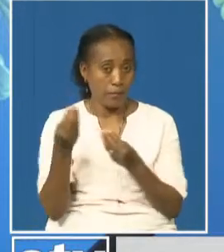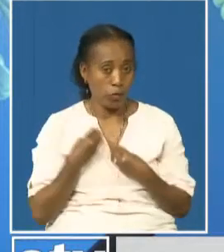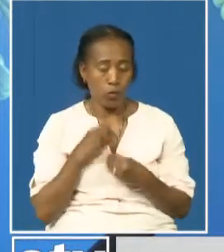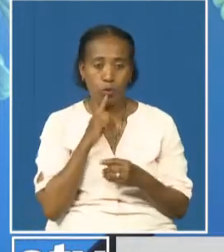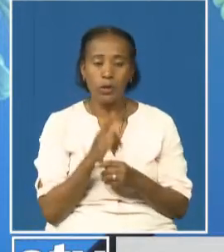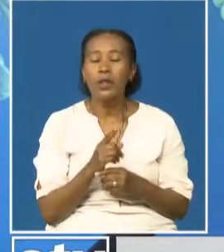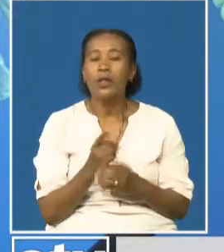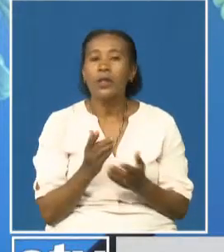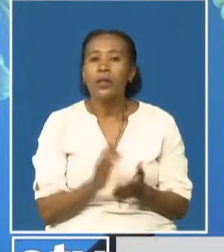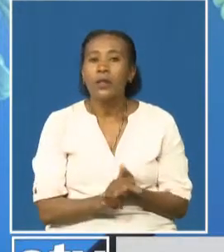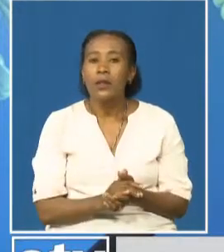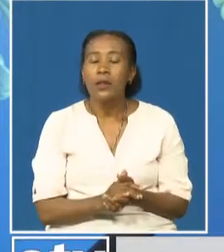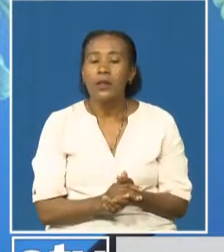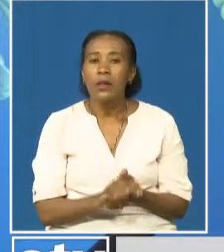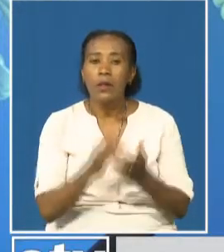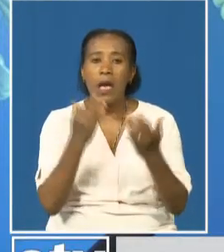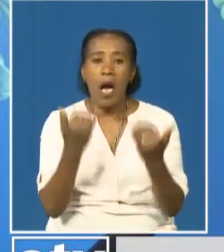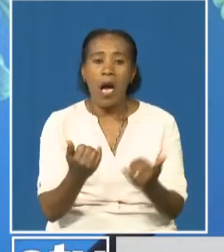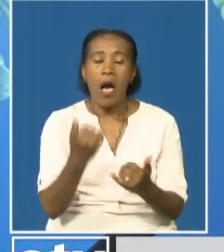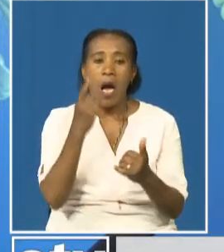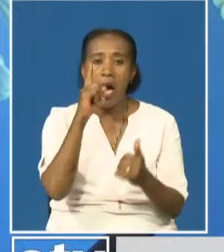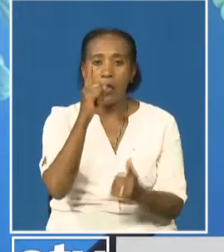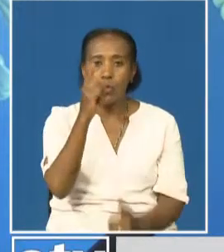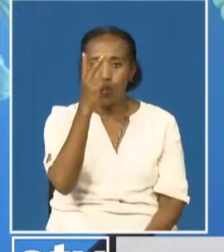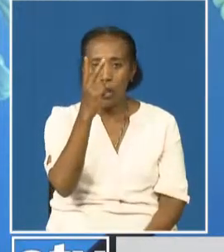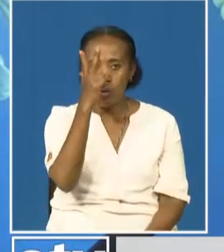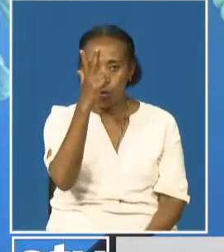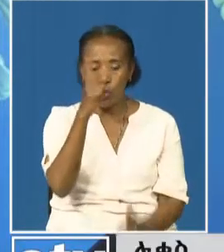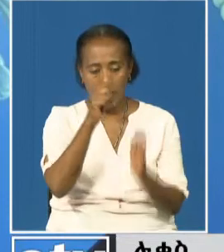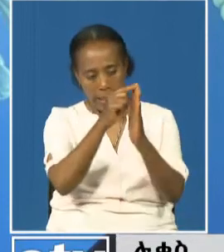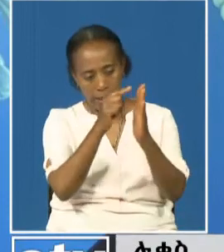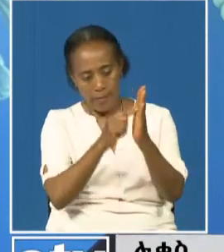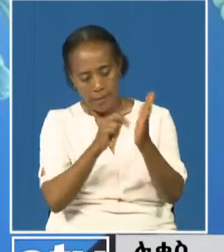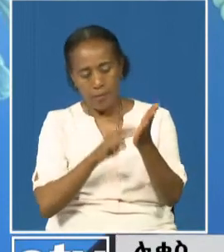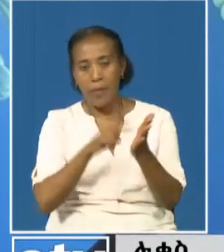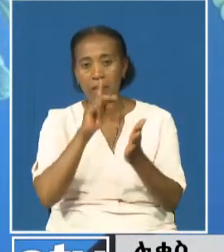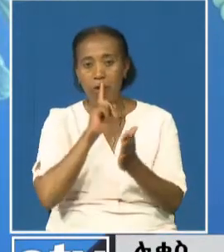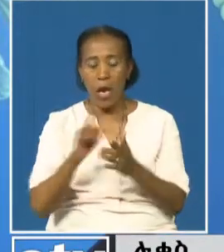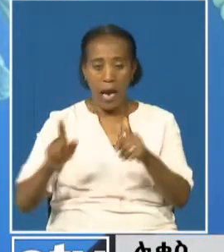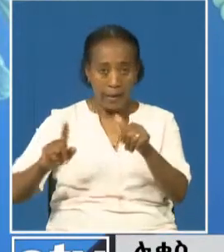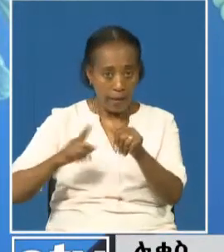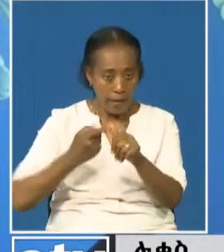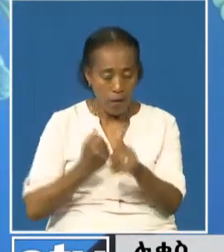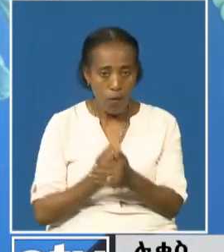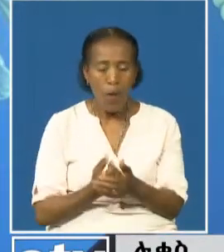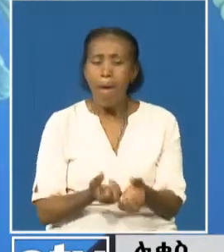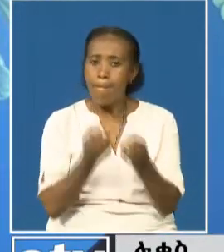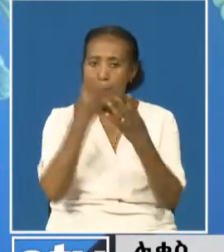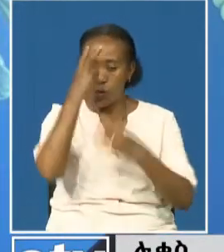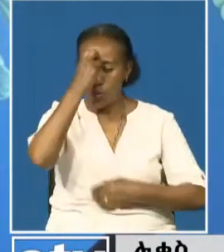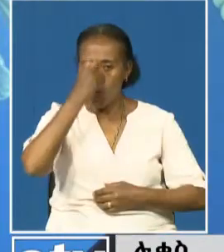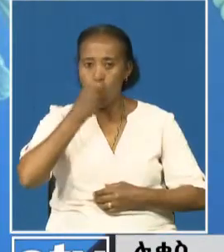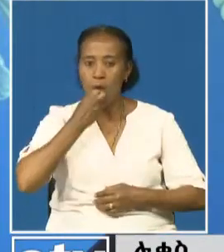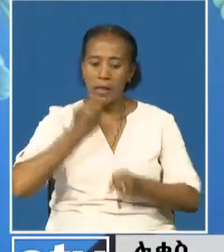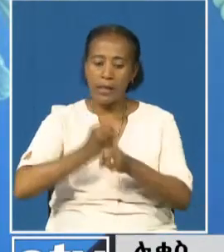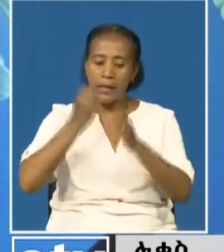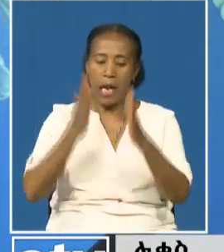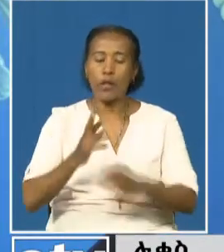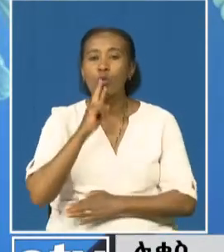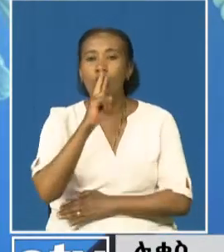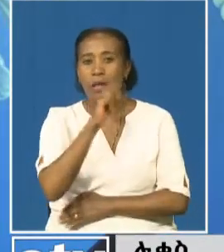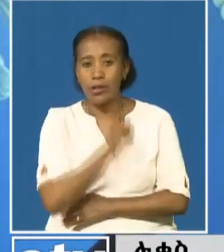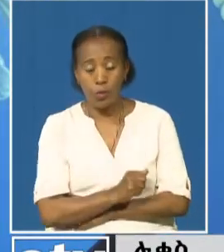እሺ፣ አንድ ሁለት ሶስት ነጥቦችን ለማንሳት ነው። አንደኛው ብዙ ወላጆች ሰራተኞች